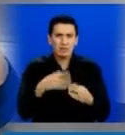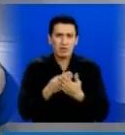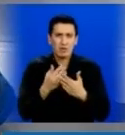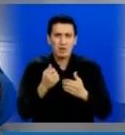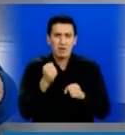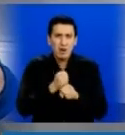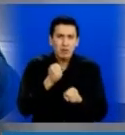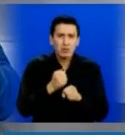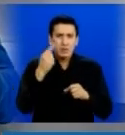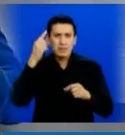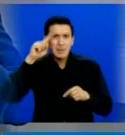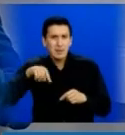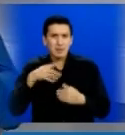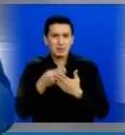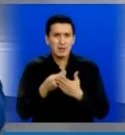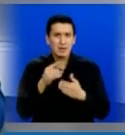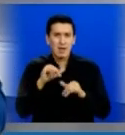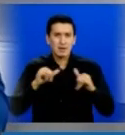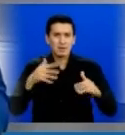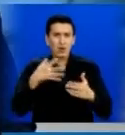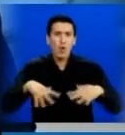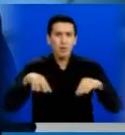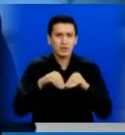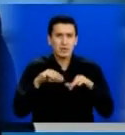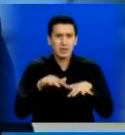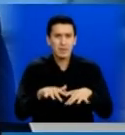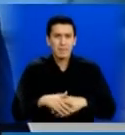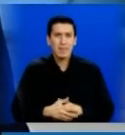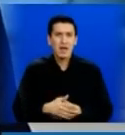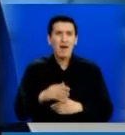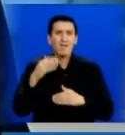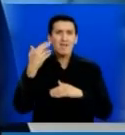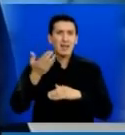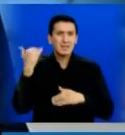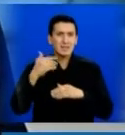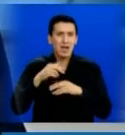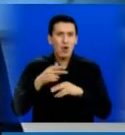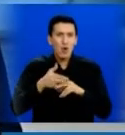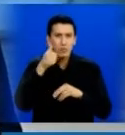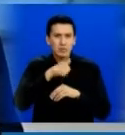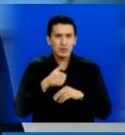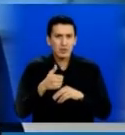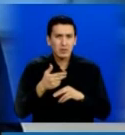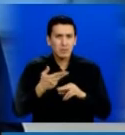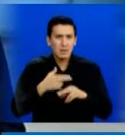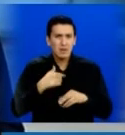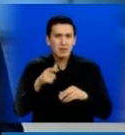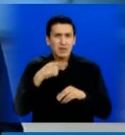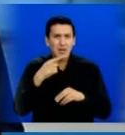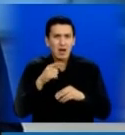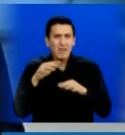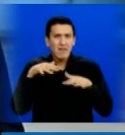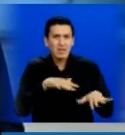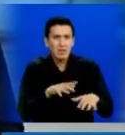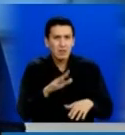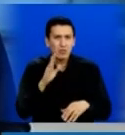свою энергию, свои знания, то есть для развития общего. В конце прошлого года вы предсказали нам масштабное наводнение.